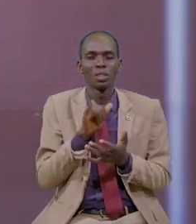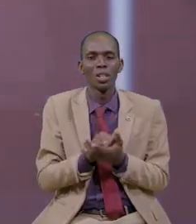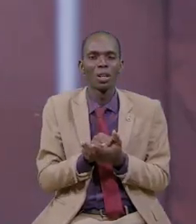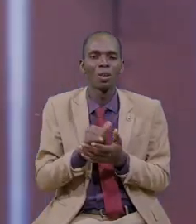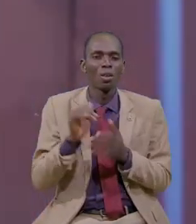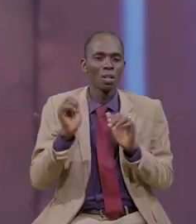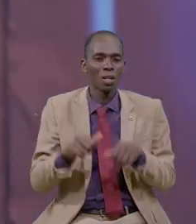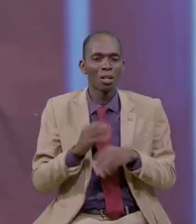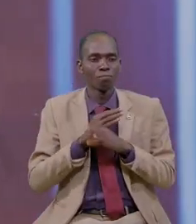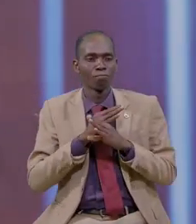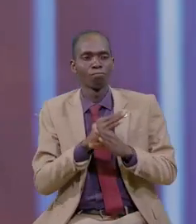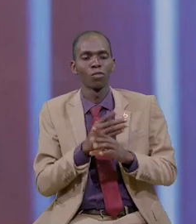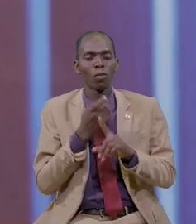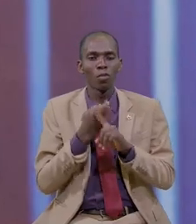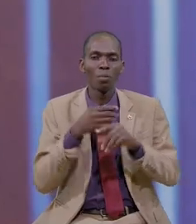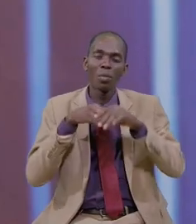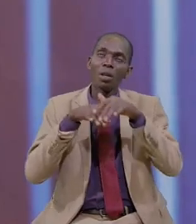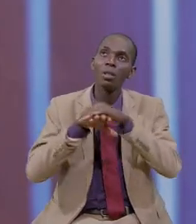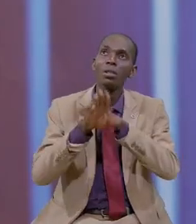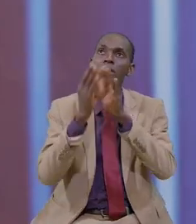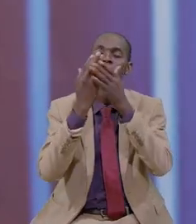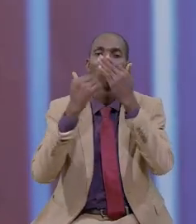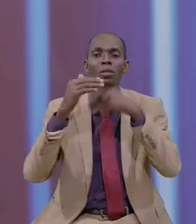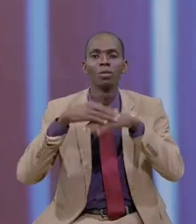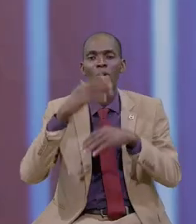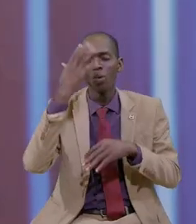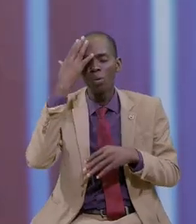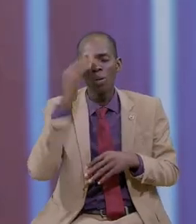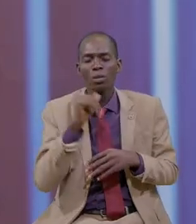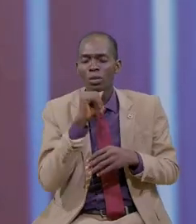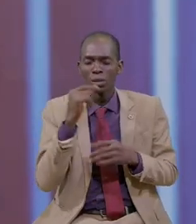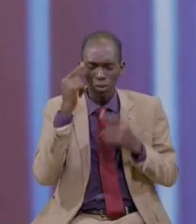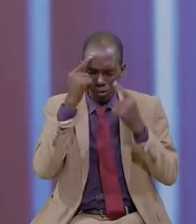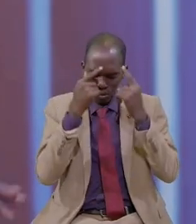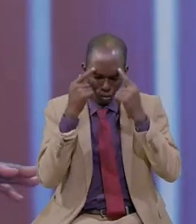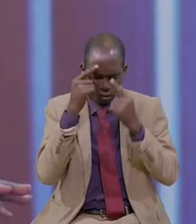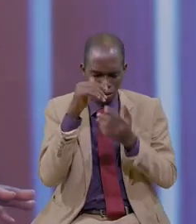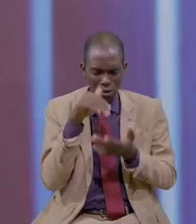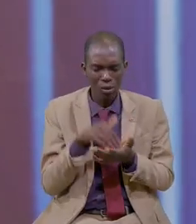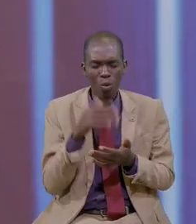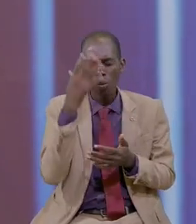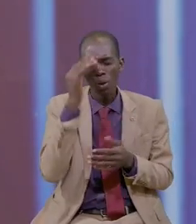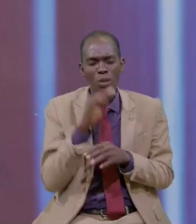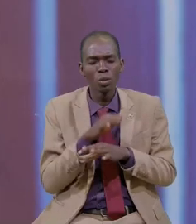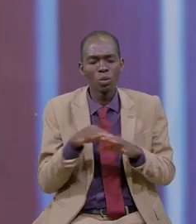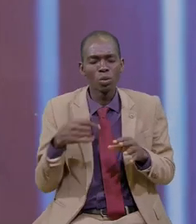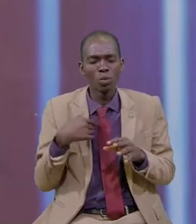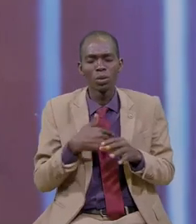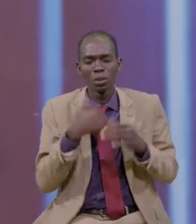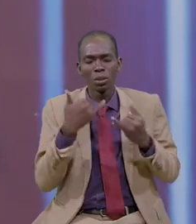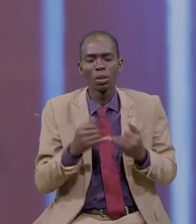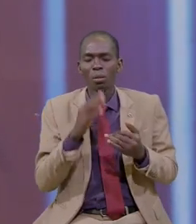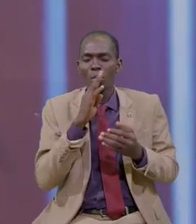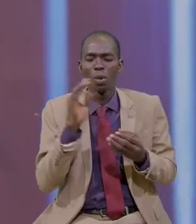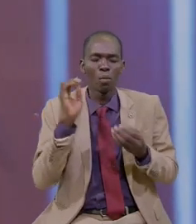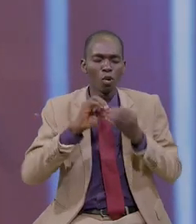qui vont t'empêcher d'aller au ciel. Pourquoi ne pas réfléchir autrement? Pourquoi ne pas